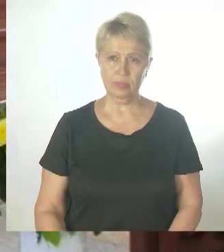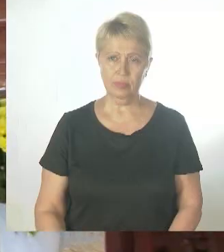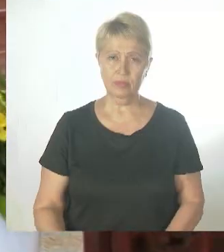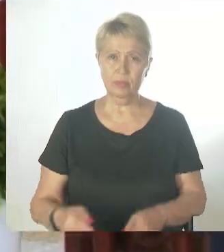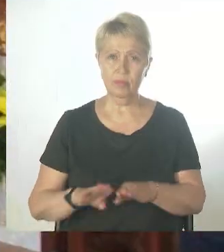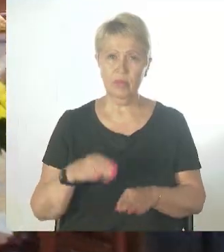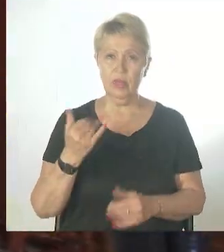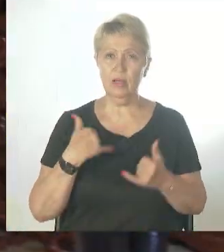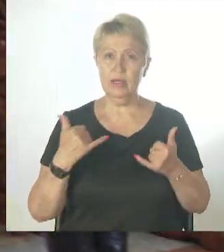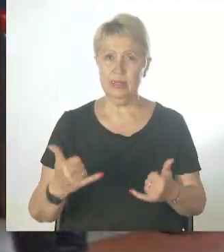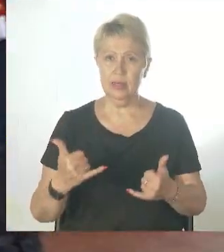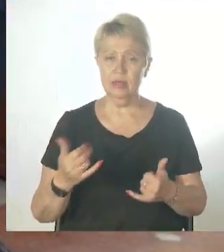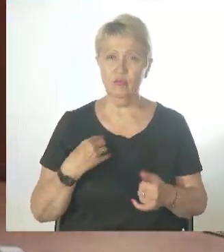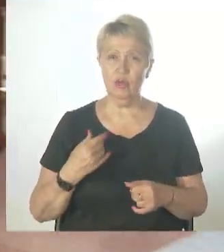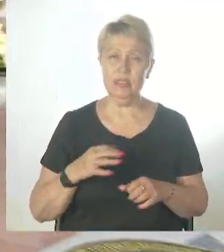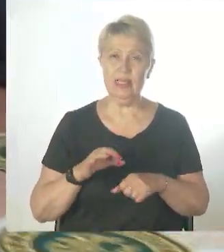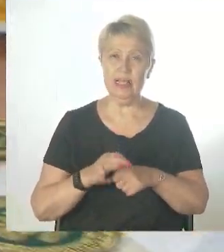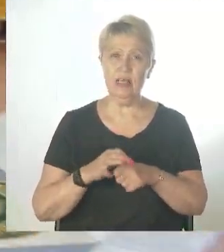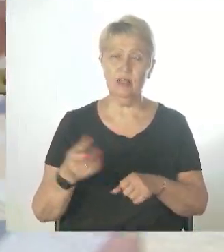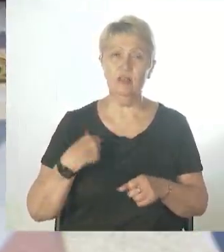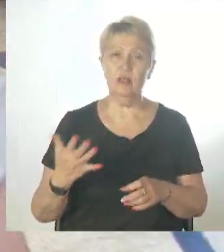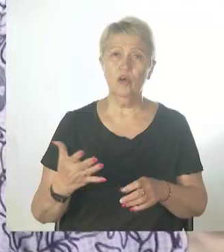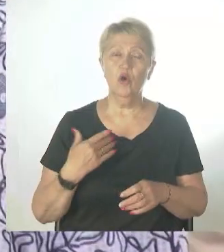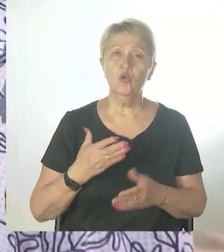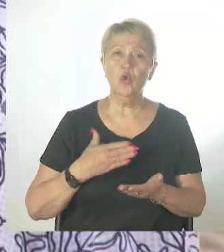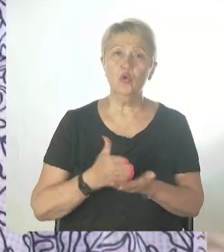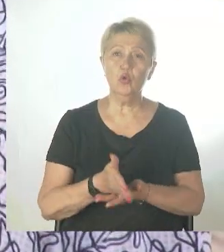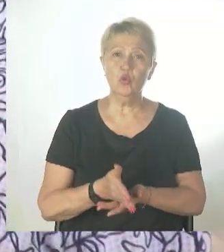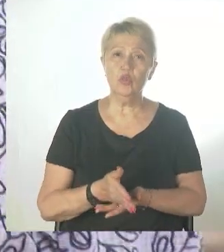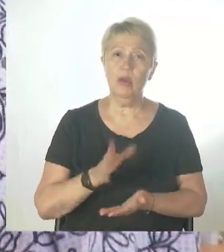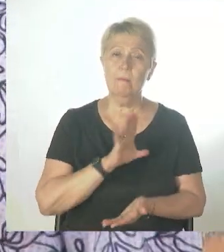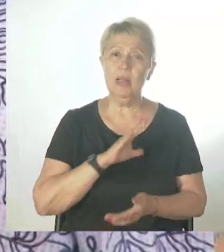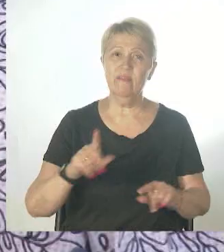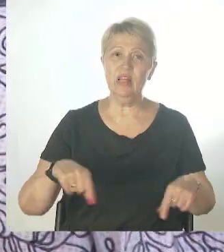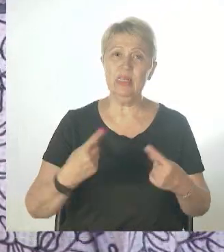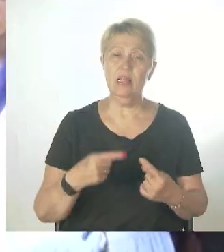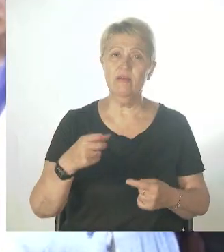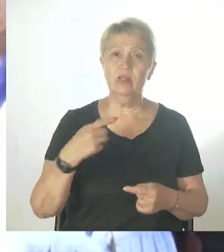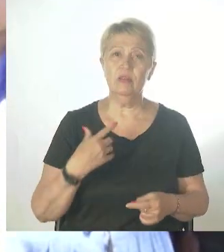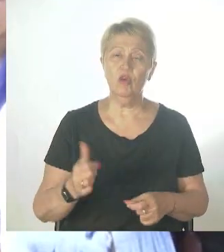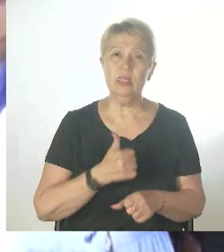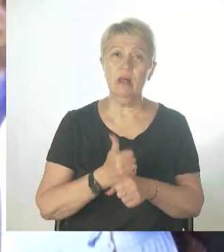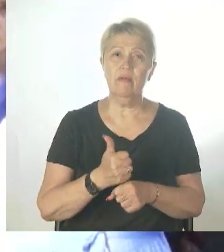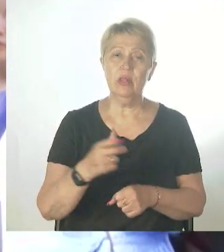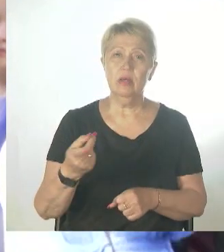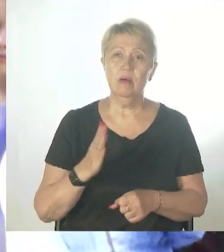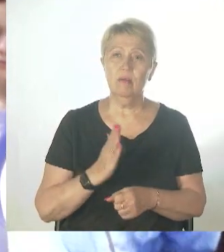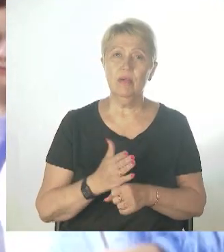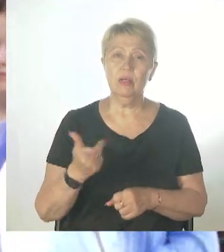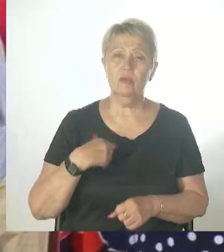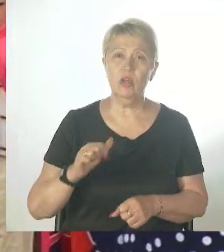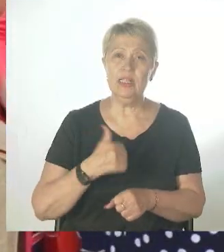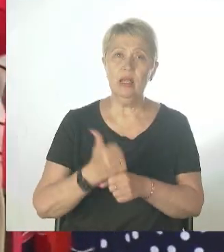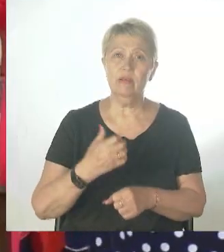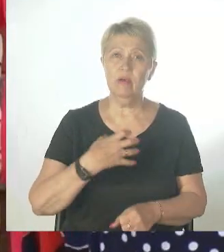Также здесь состоялась служба, в которой приняли участие три архиерея. Возглавил литургию глава Преамурской митрополии. С ним